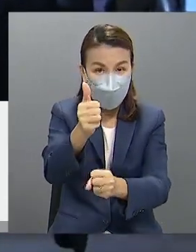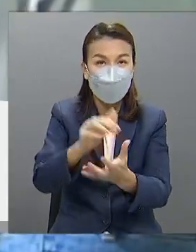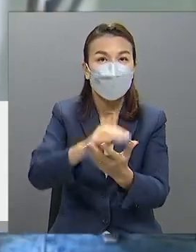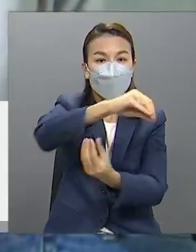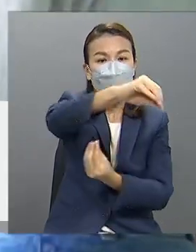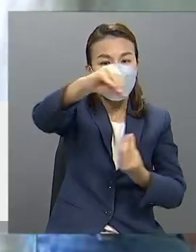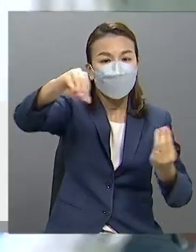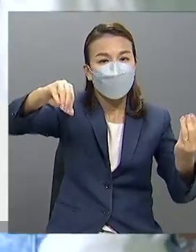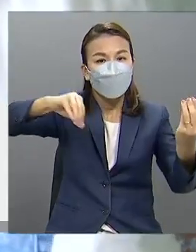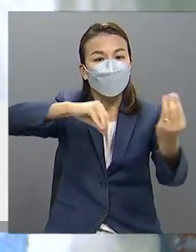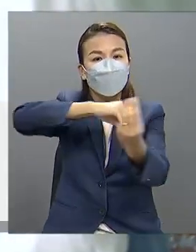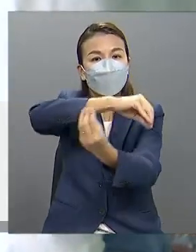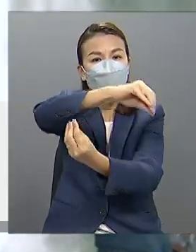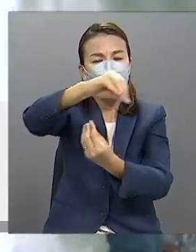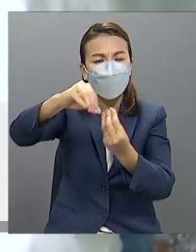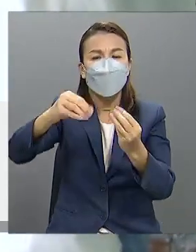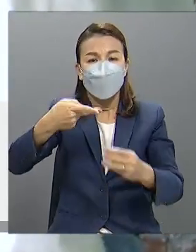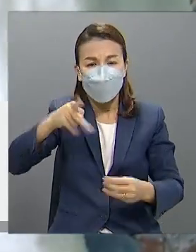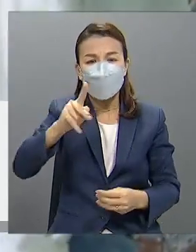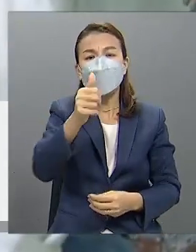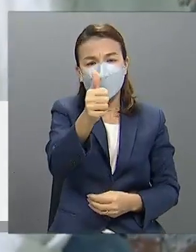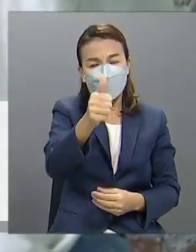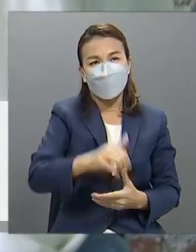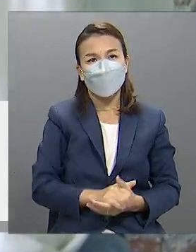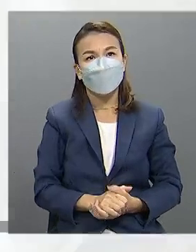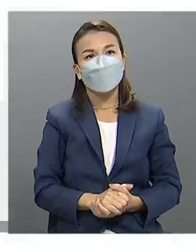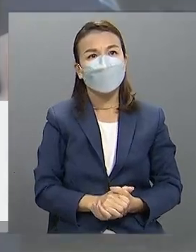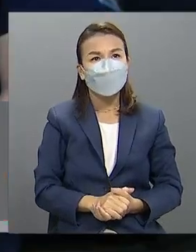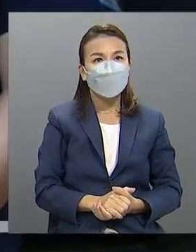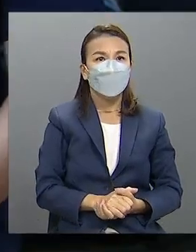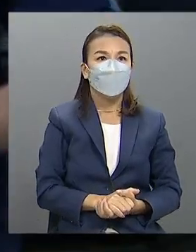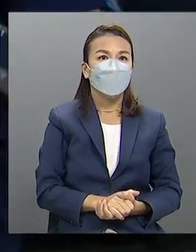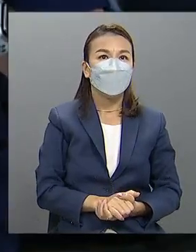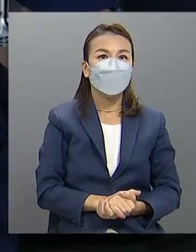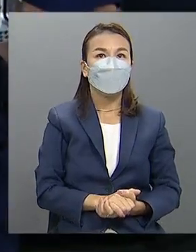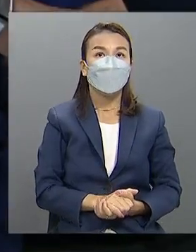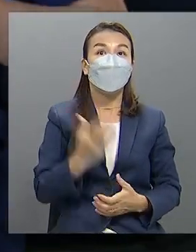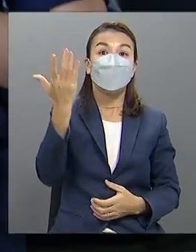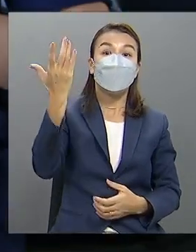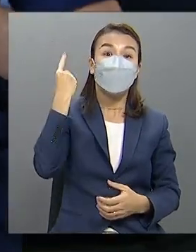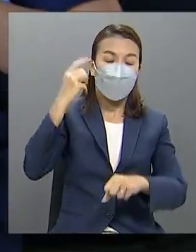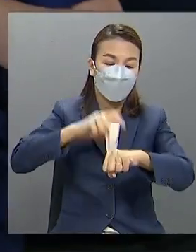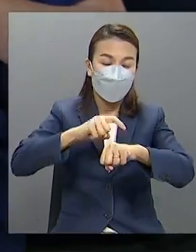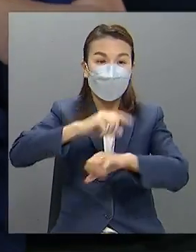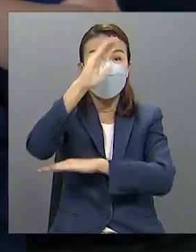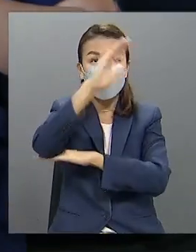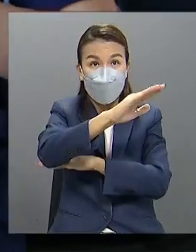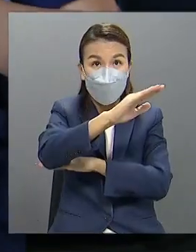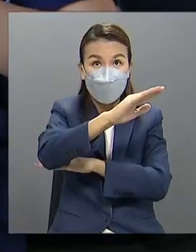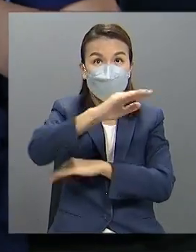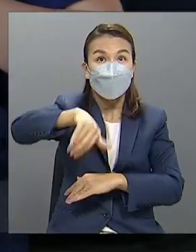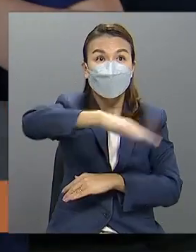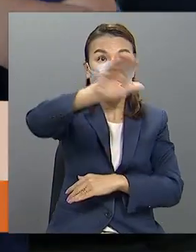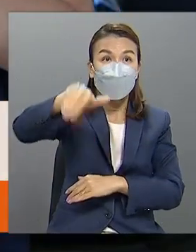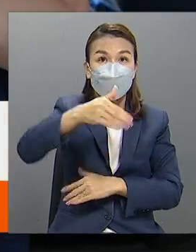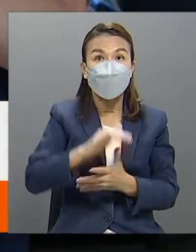ทรัพยากรอย่างมีคุณค่าอีกด้วยค่ะ เมื่อวานตอนบ่ายหลังจากนั้นเนี่ยอินบ็อกซ์ของกระจกเงาแล้วก็ของเพ